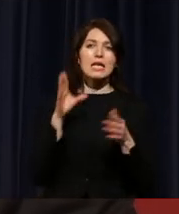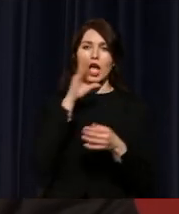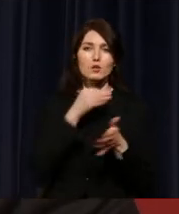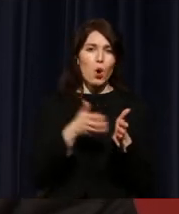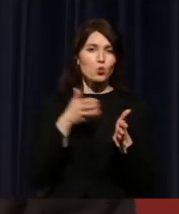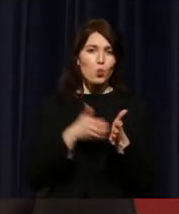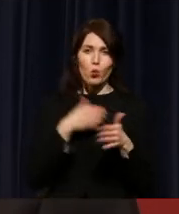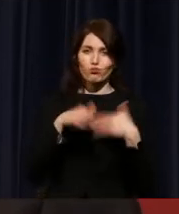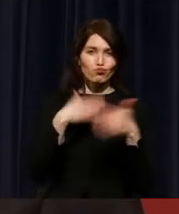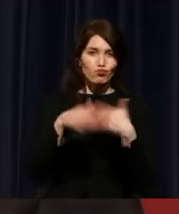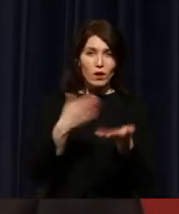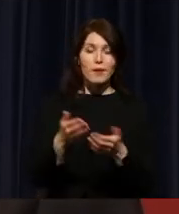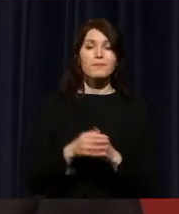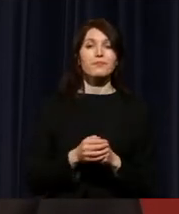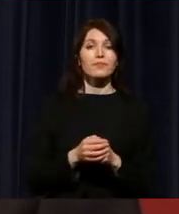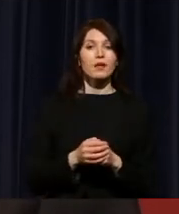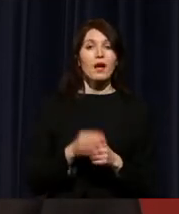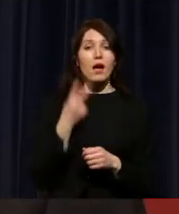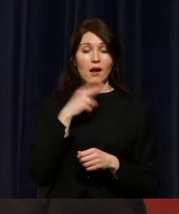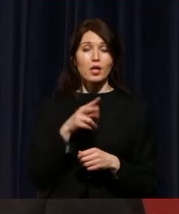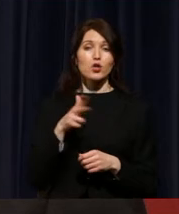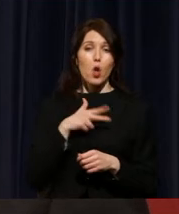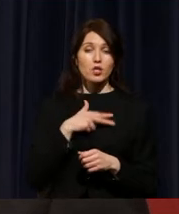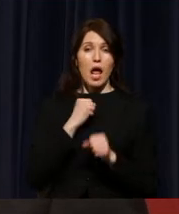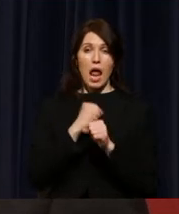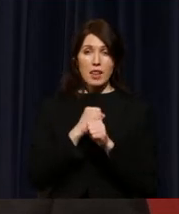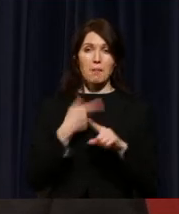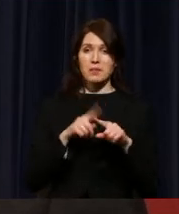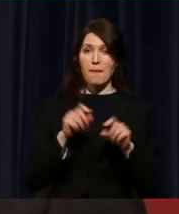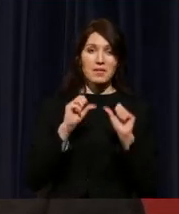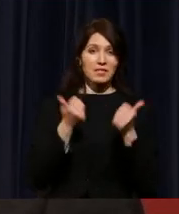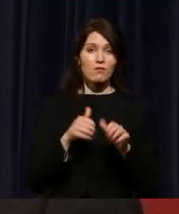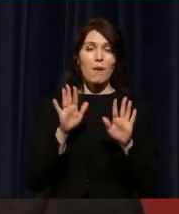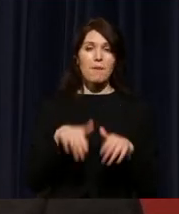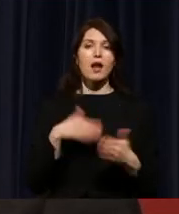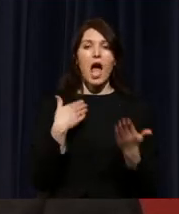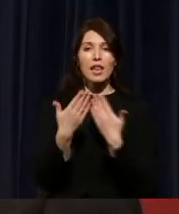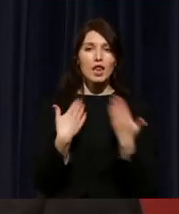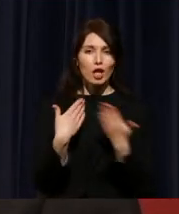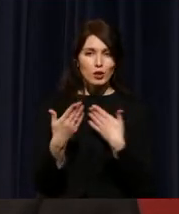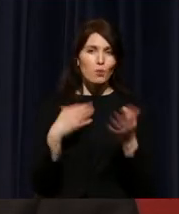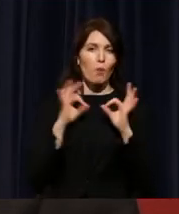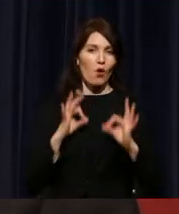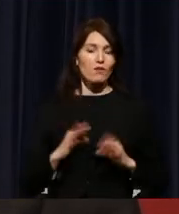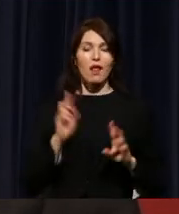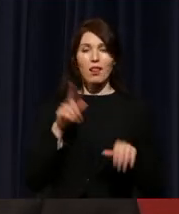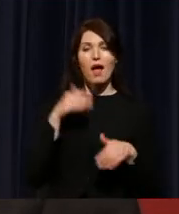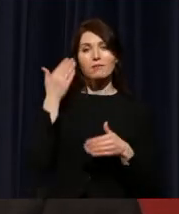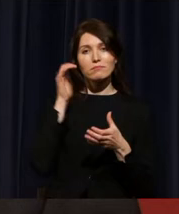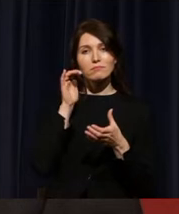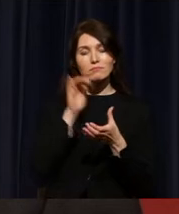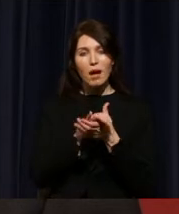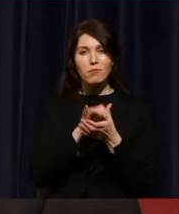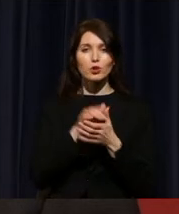tālāk. Un kā jūs redzat, tā sociālais darbs tāpēc arī izveidojās par tādu attiecību profesiju, lai identificētu